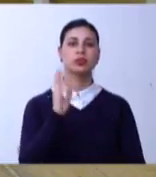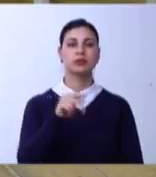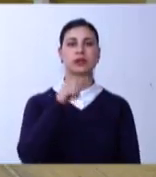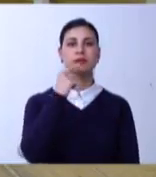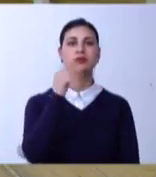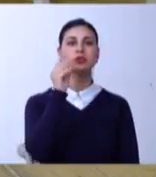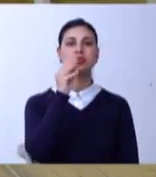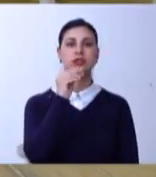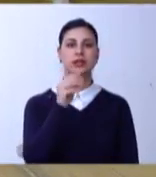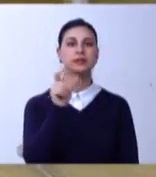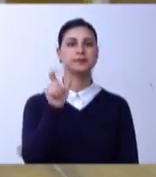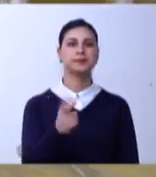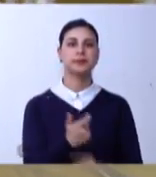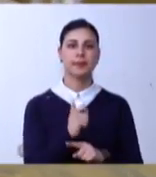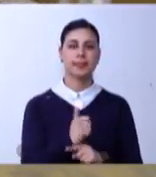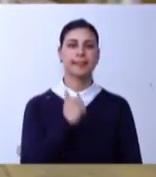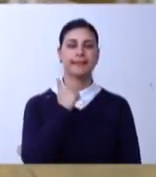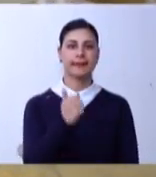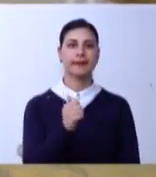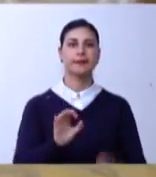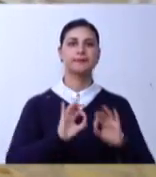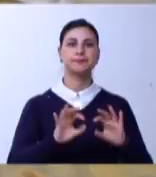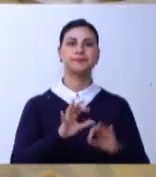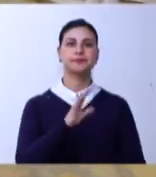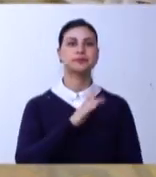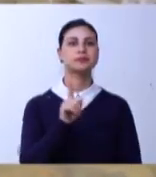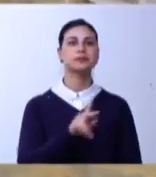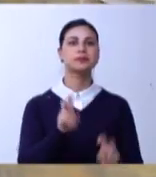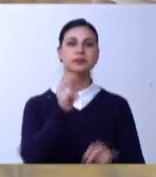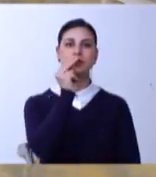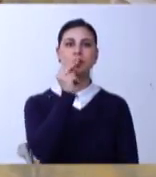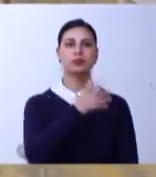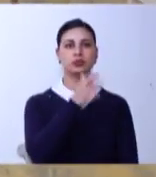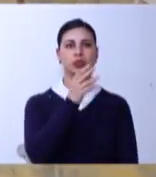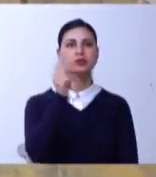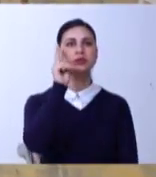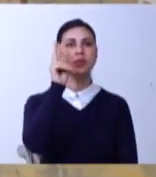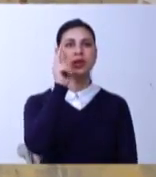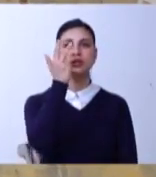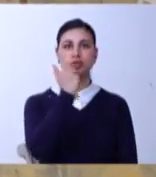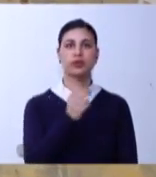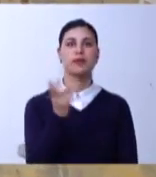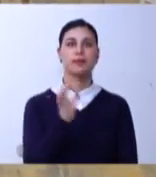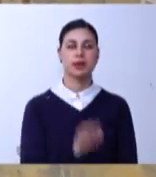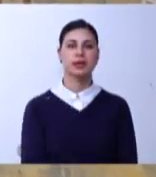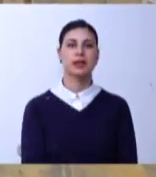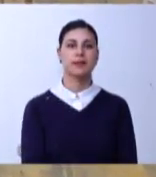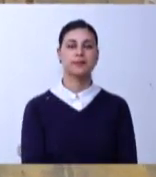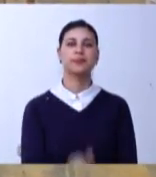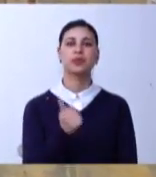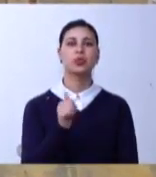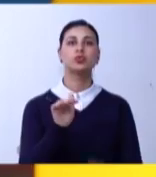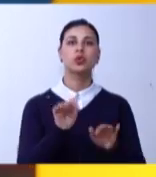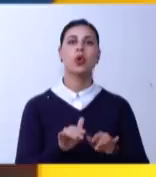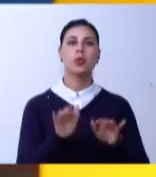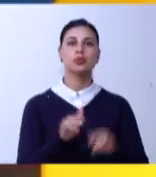როდესაც სალომე ძალიან კარგად აგვიხსნა, რას ნიშნავს ჭამის დროს ტუალეტის ჩვევა, მაგრამ როგორც